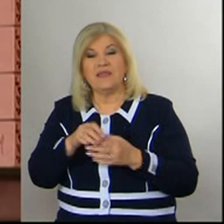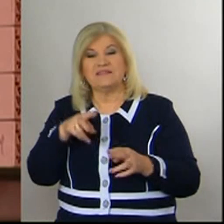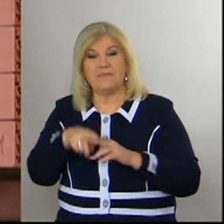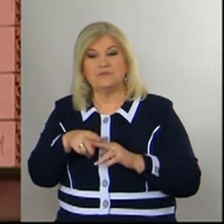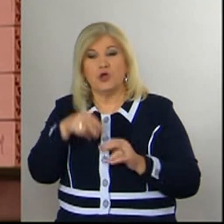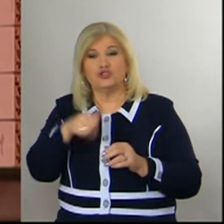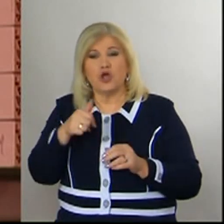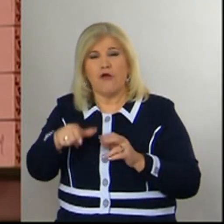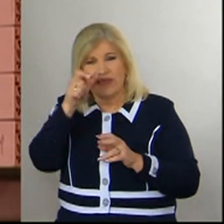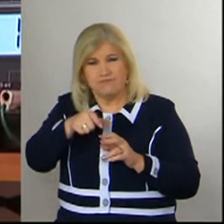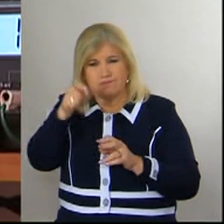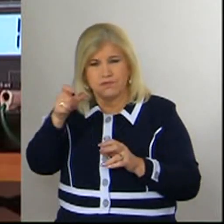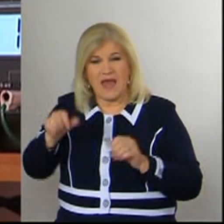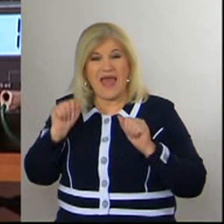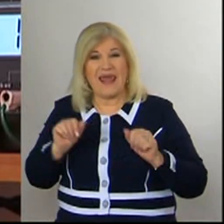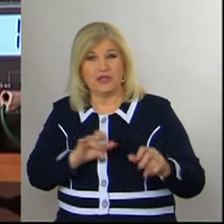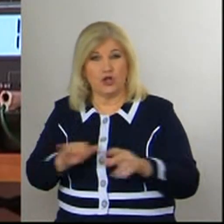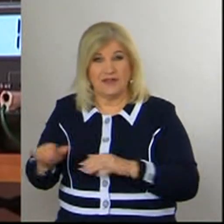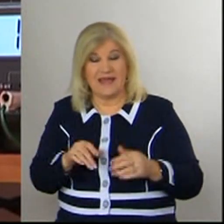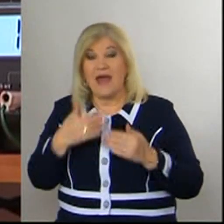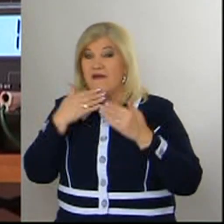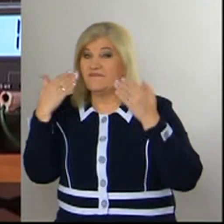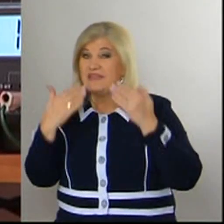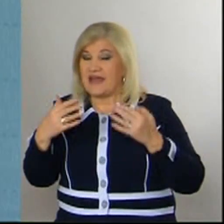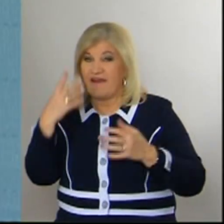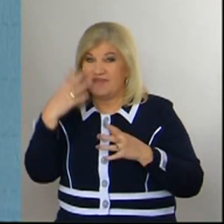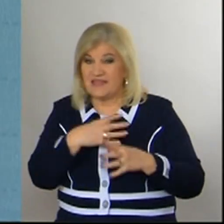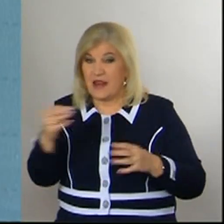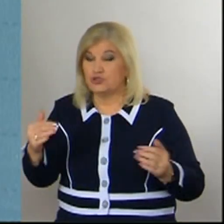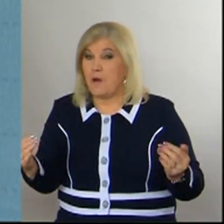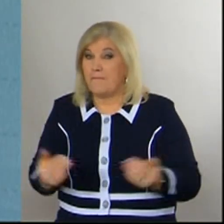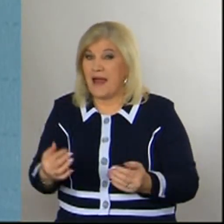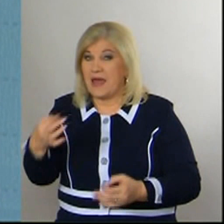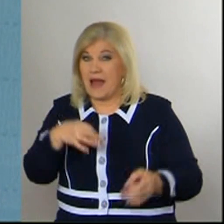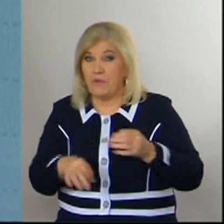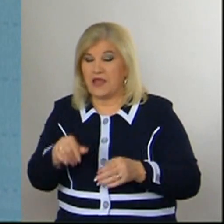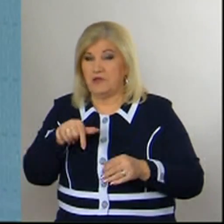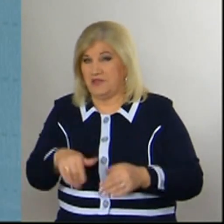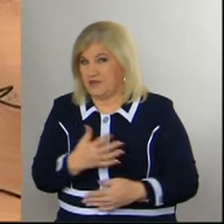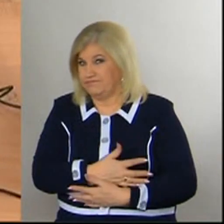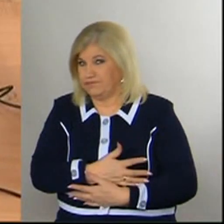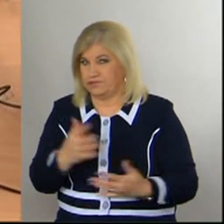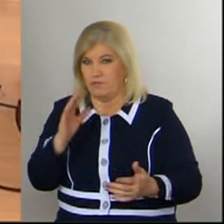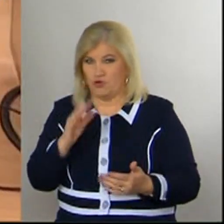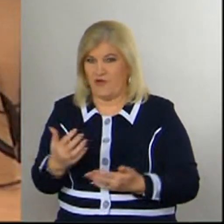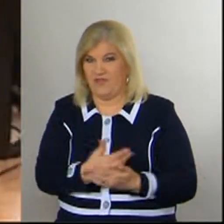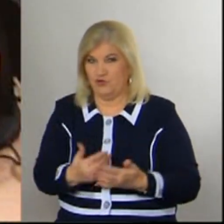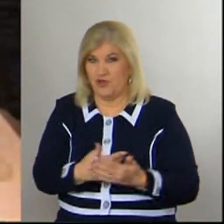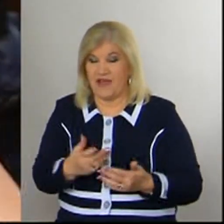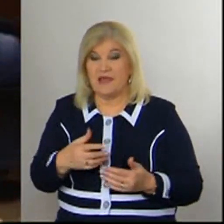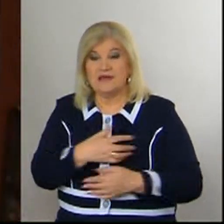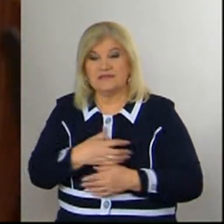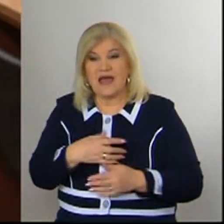stovky relátok, ktoré riadi elektronika. Vďaka vynálezu kapacita pôvodne malého laboratória nepozná hraníc. Zvládnuť nápor študentov doteraz pomáhali